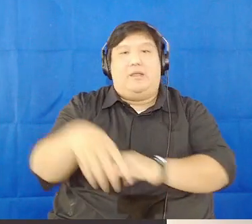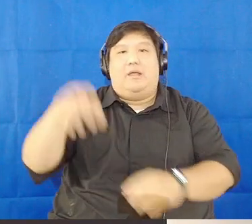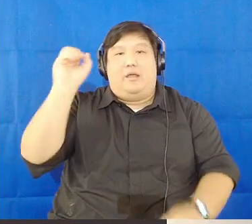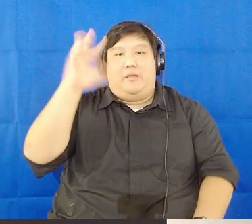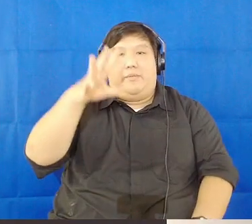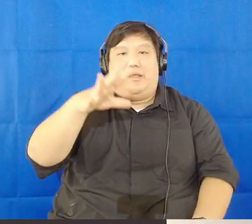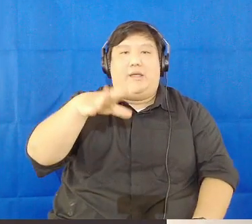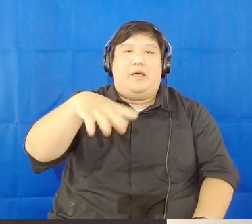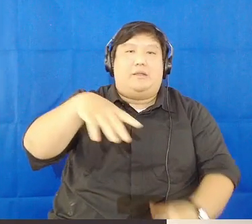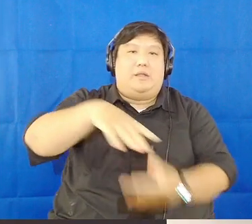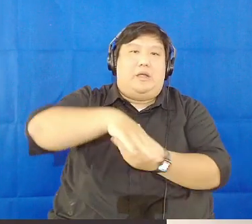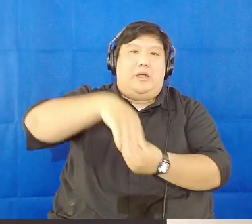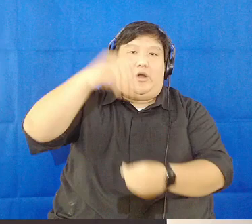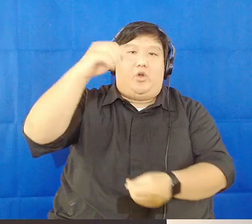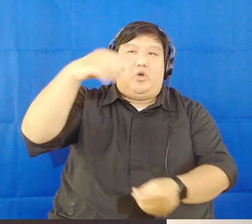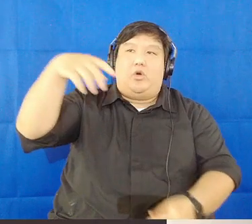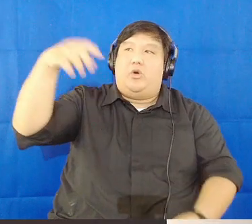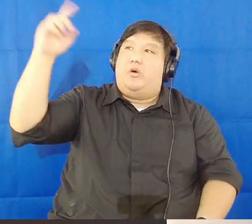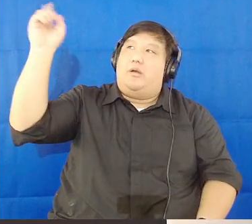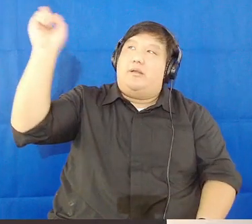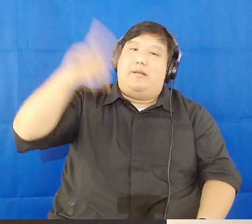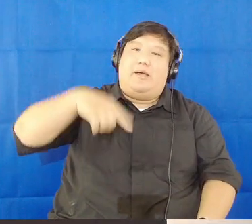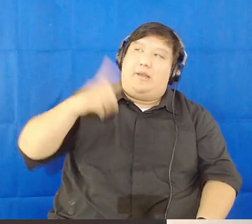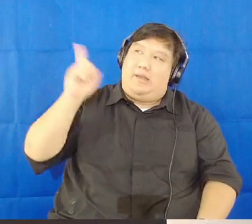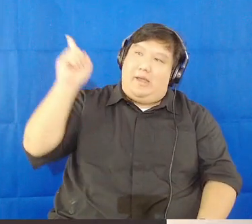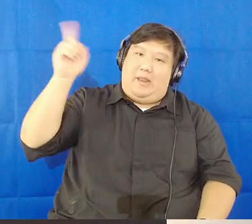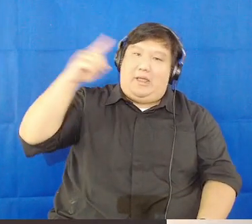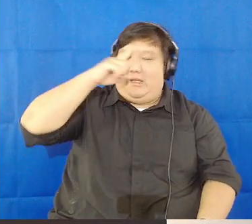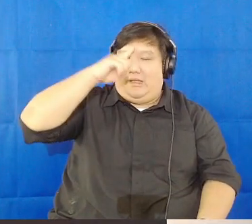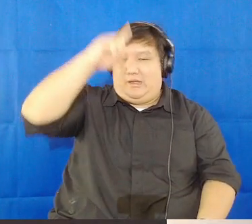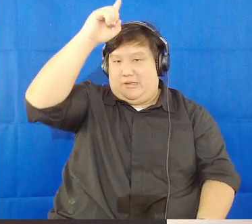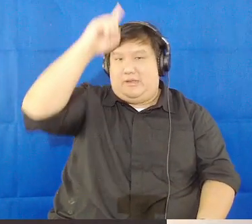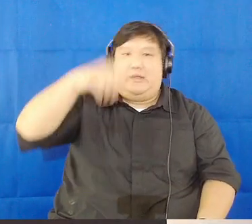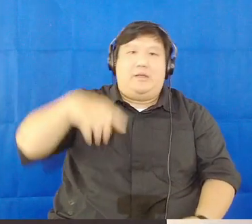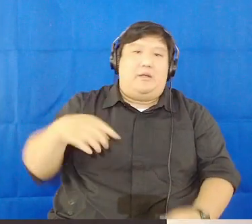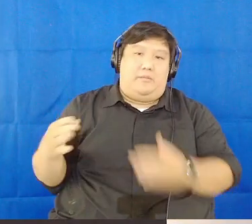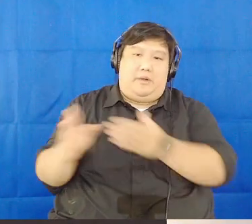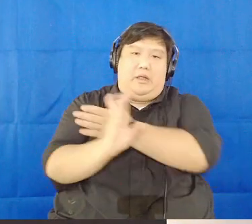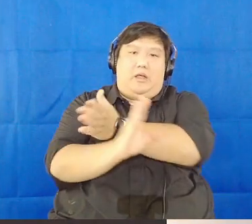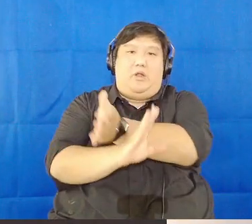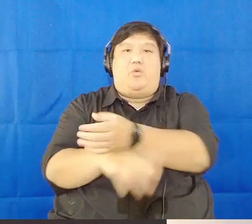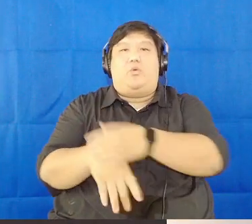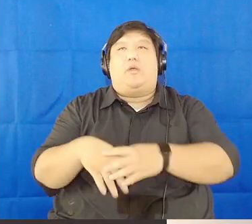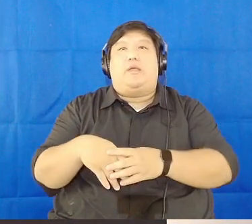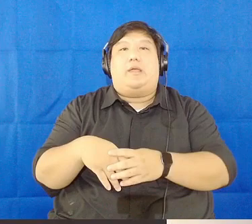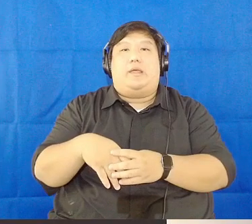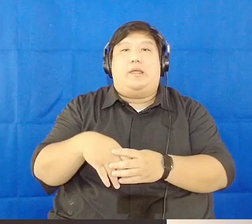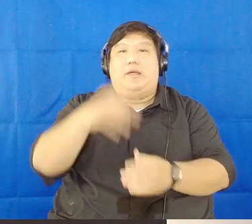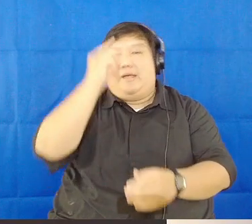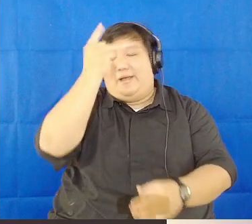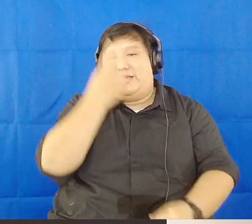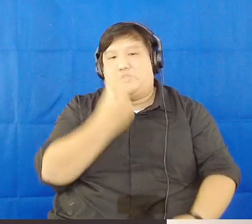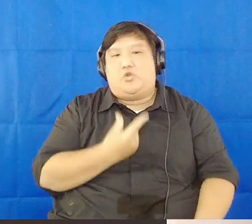yang diturunkan oleh Allah itu kepada para murid melalui para rasul itu, bahwa gereja ada